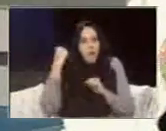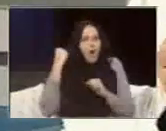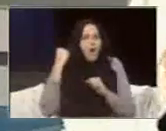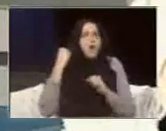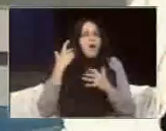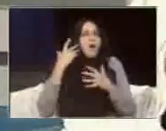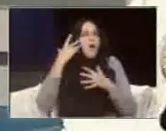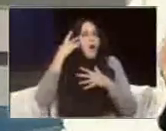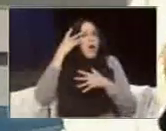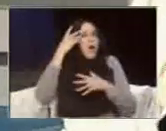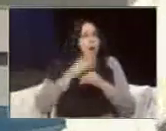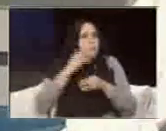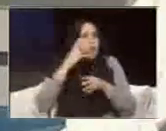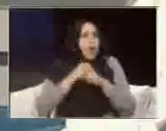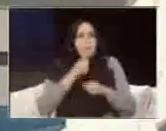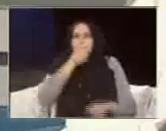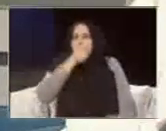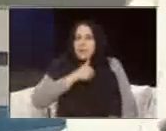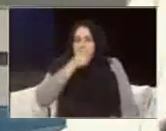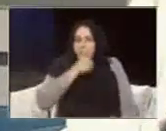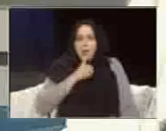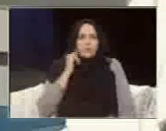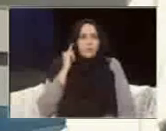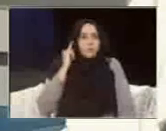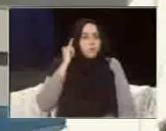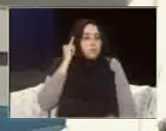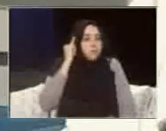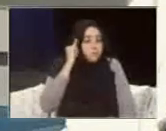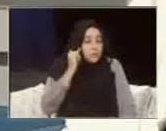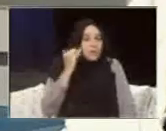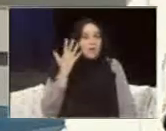الصبر الجميل والنفس الطويل